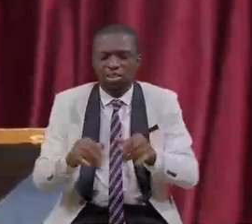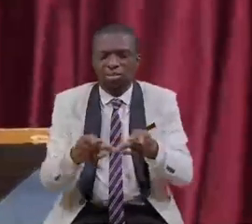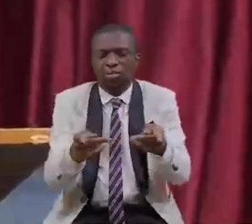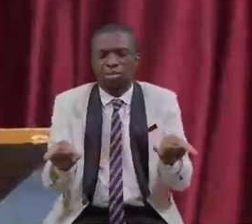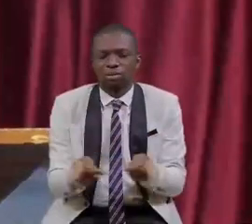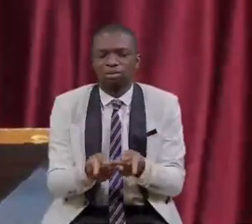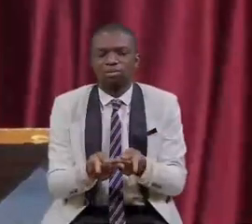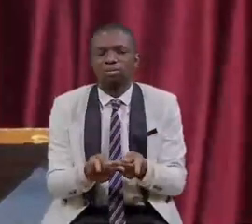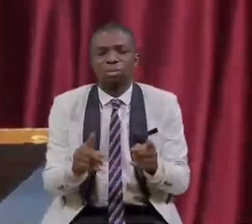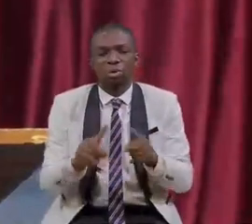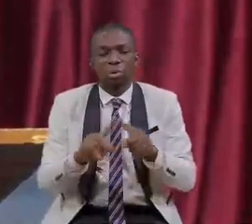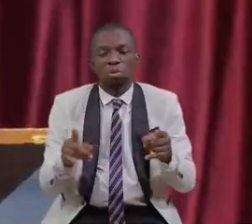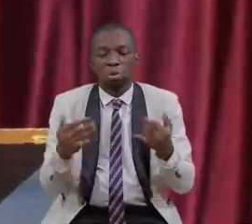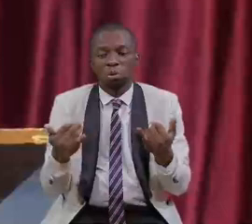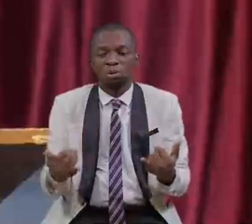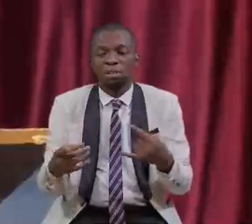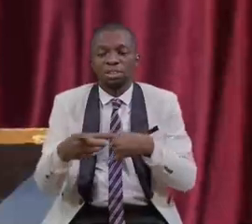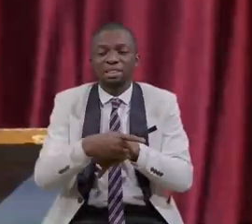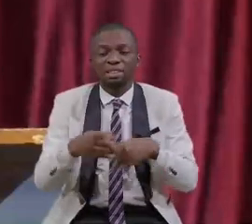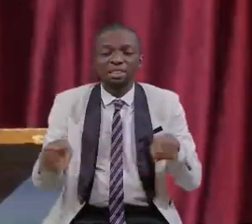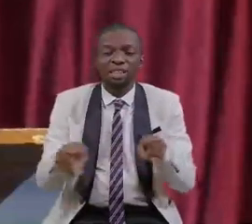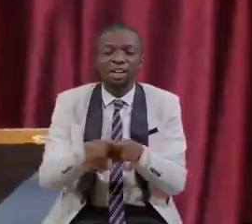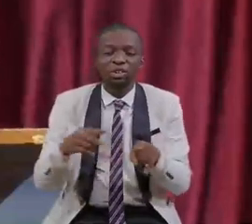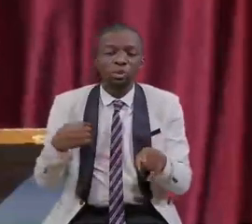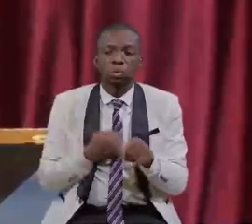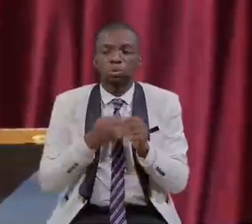vont marcher ensemble. Aujourd'hui, comme nous prions pour le royaume,